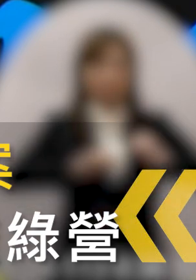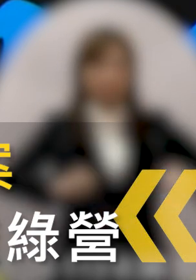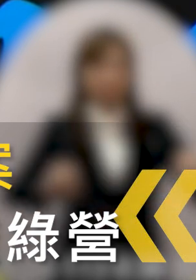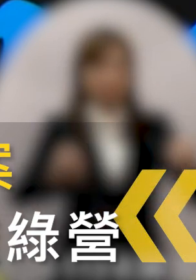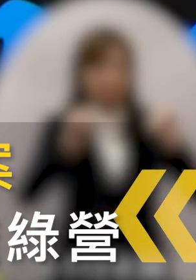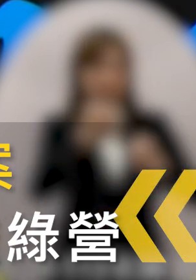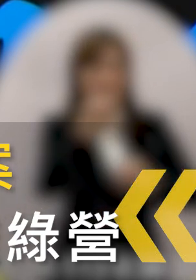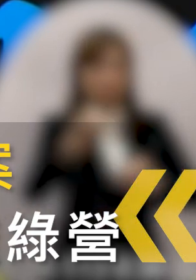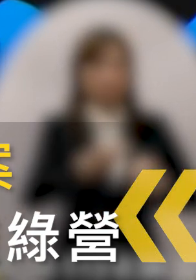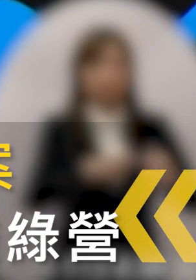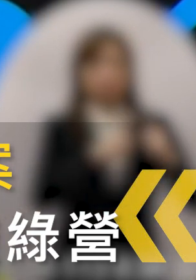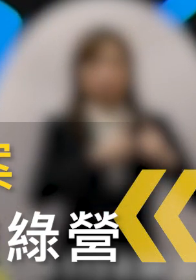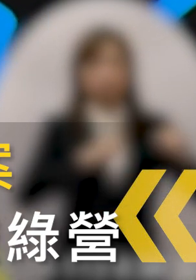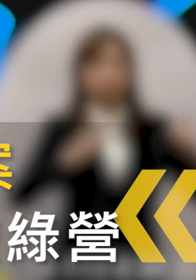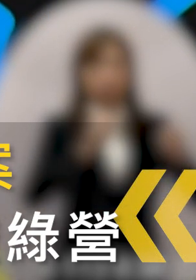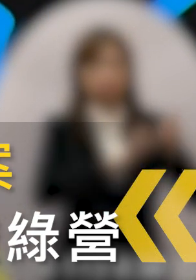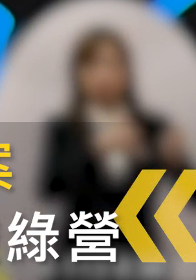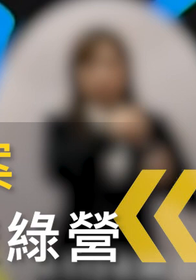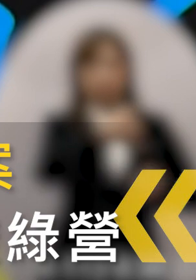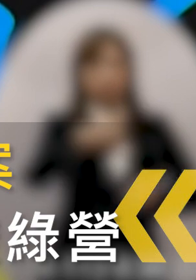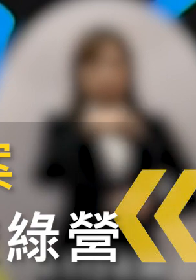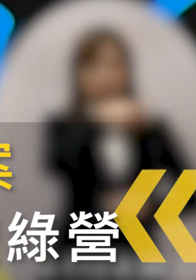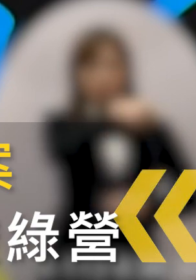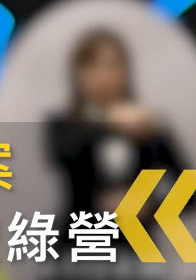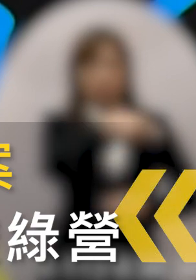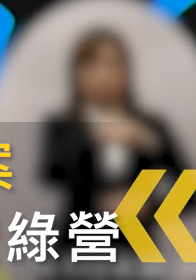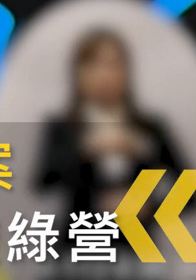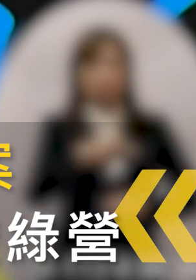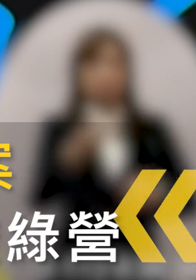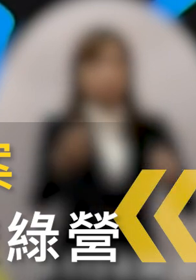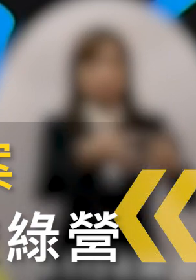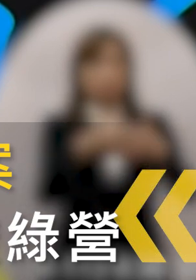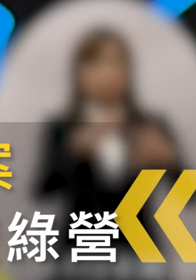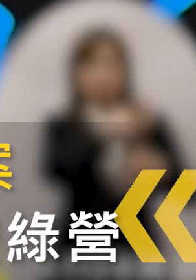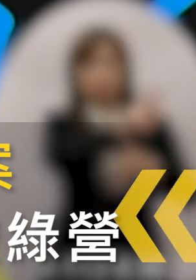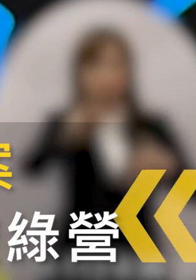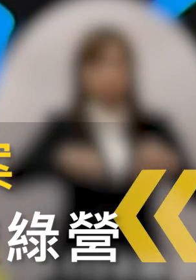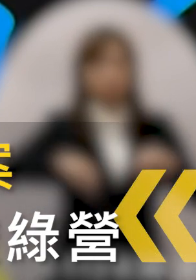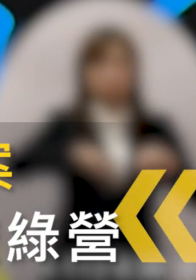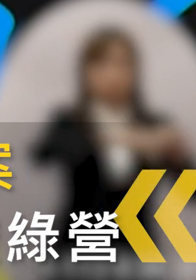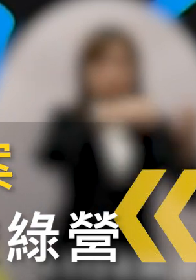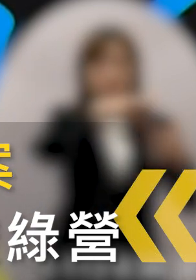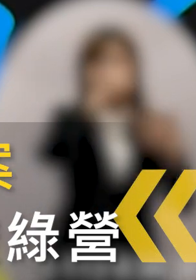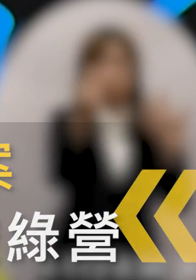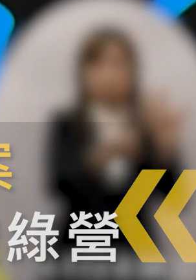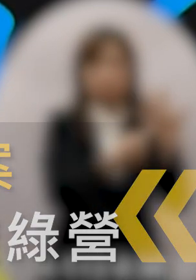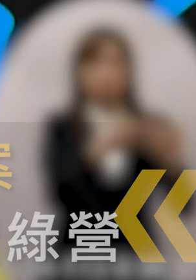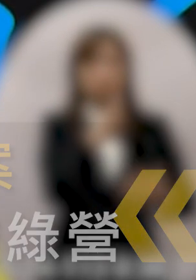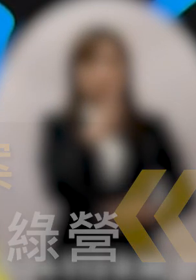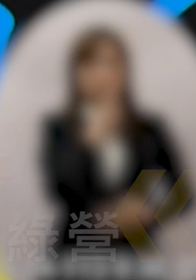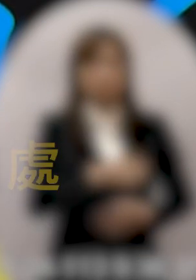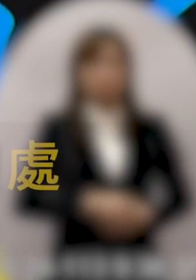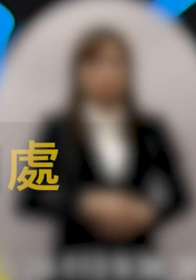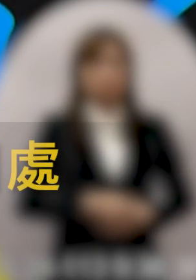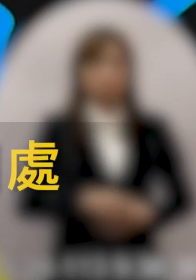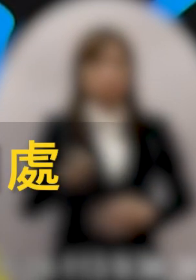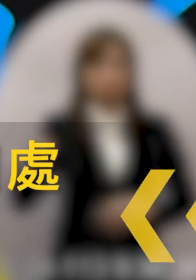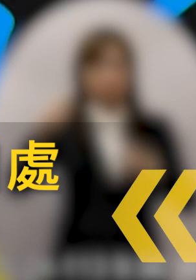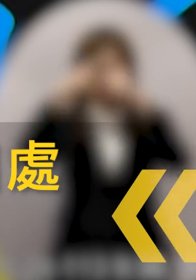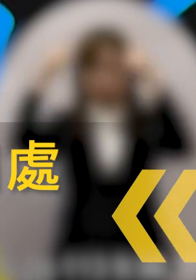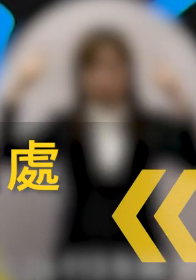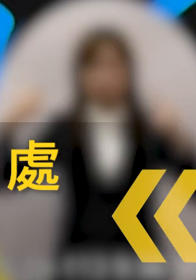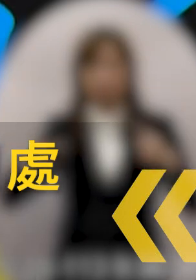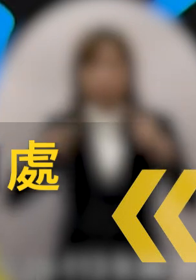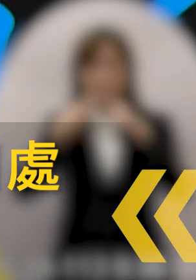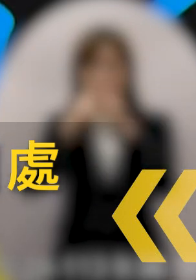国文委员，天生的美式足球选手，你看他抢我们周万来秘书长的